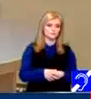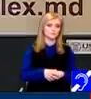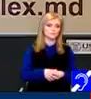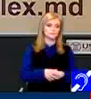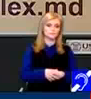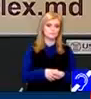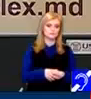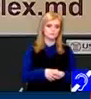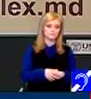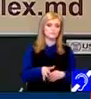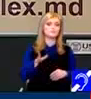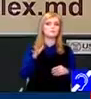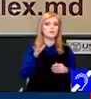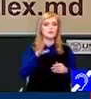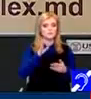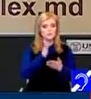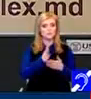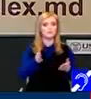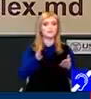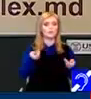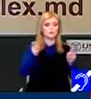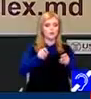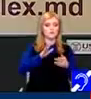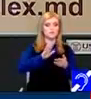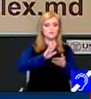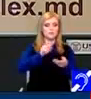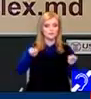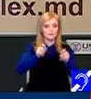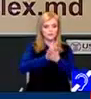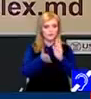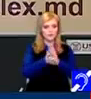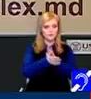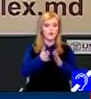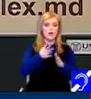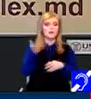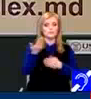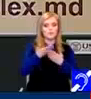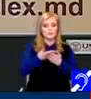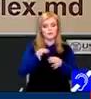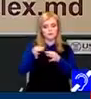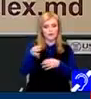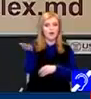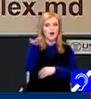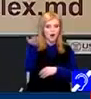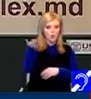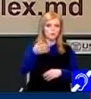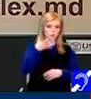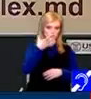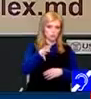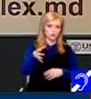de Unitatea Teritorială Autonomă Găgăuzia. 229 milioane a fost valoarea